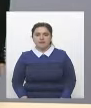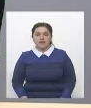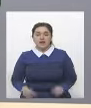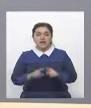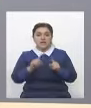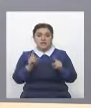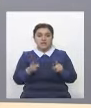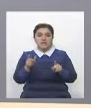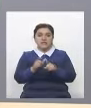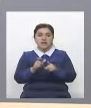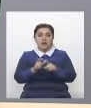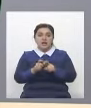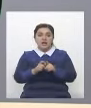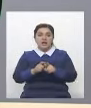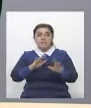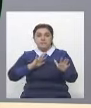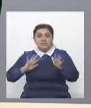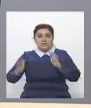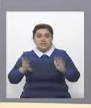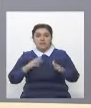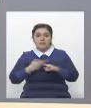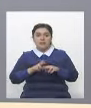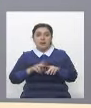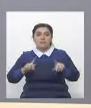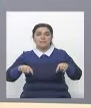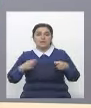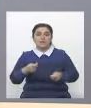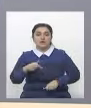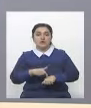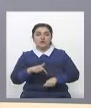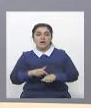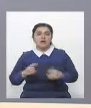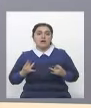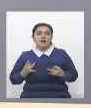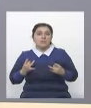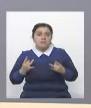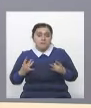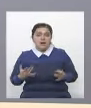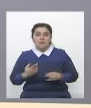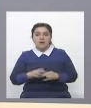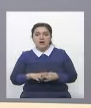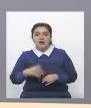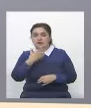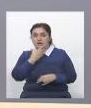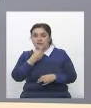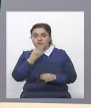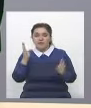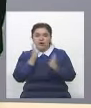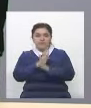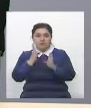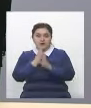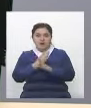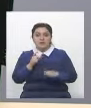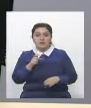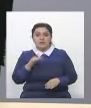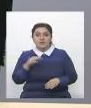Однокоренные слова, блестя блеском, передают ощущение праздничности, нарядности природы.